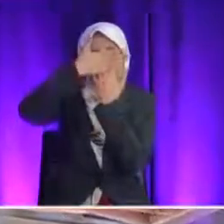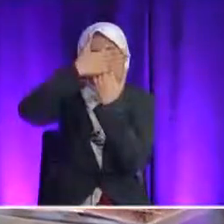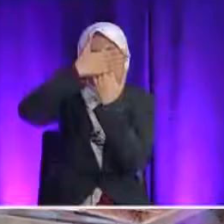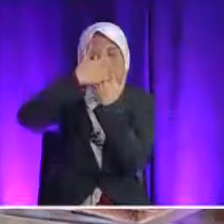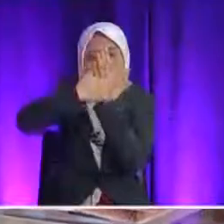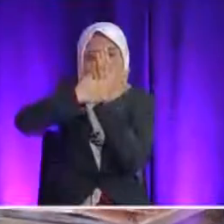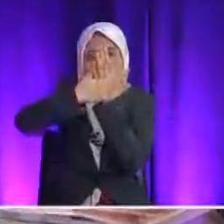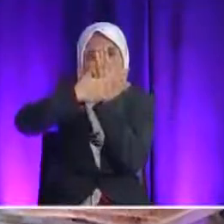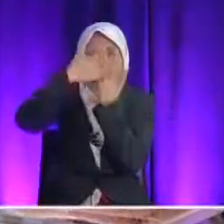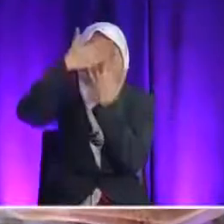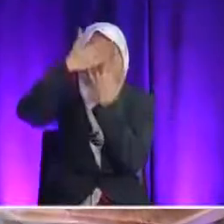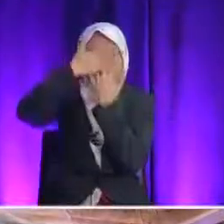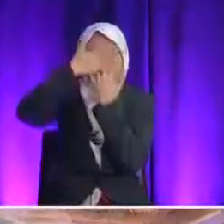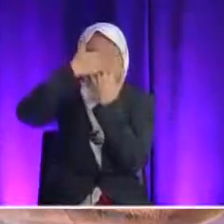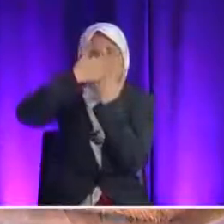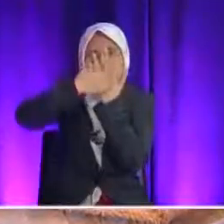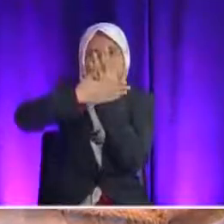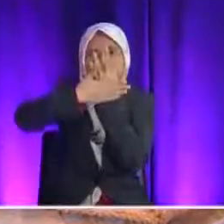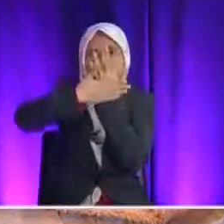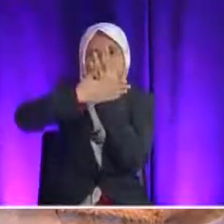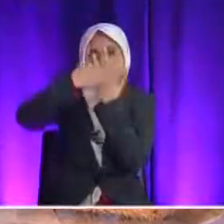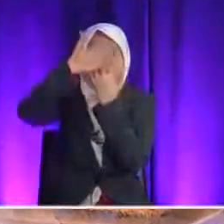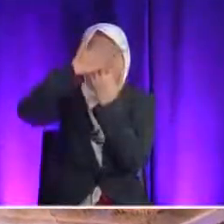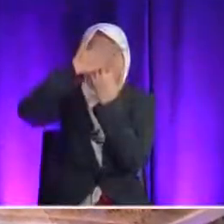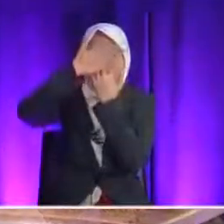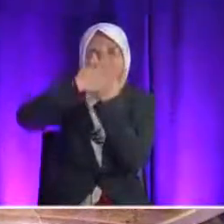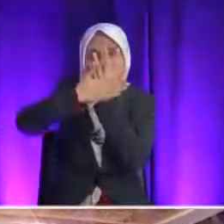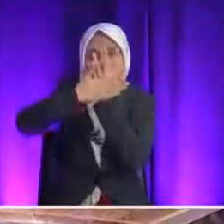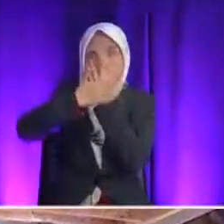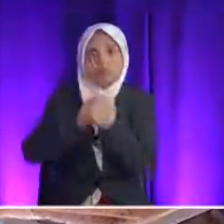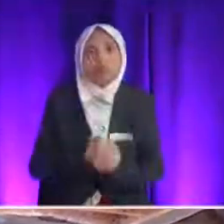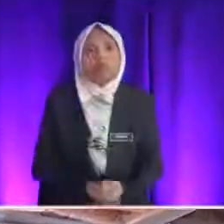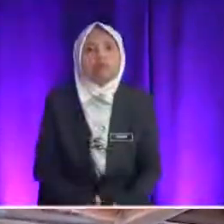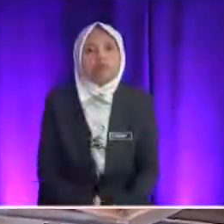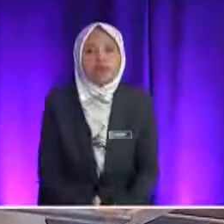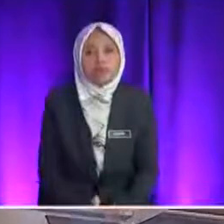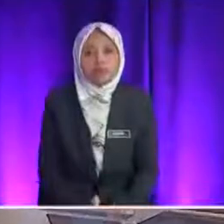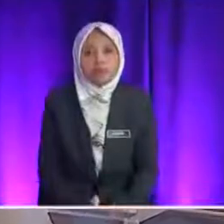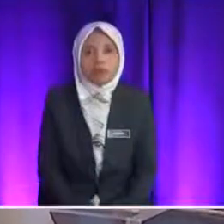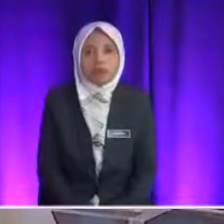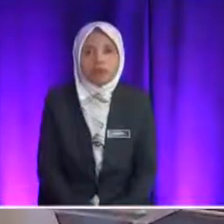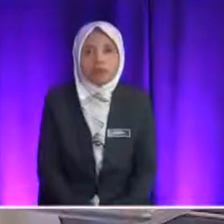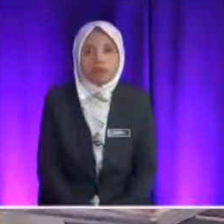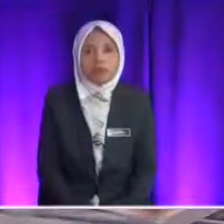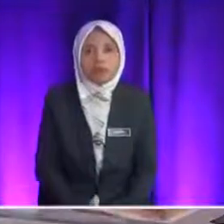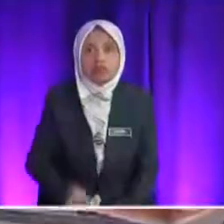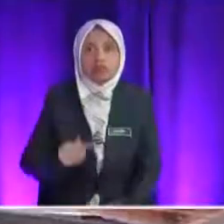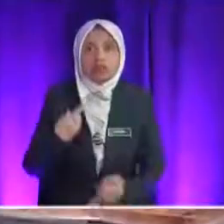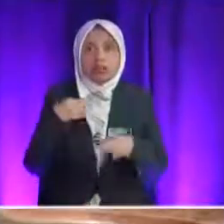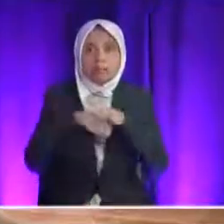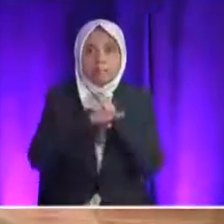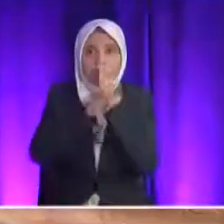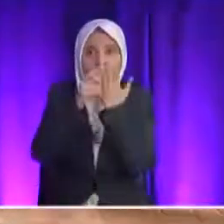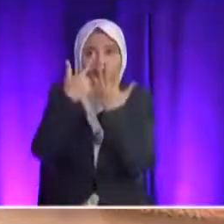permukaannya merah Hah by jauh Hai Hai ya ini kita masukkan